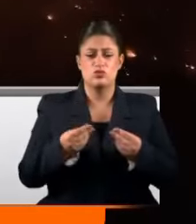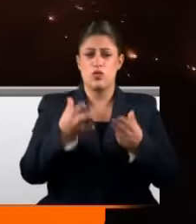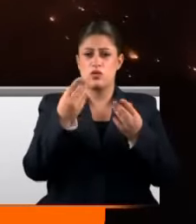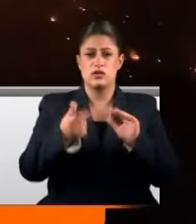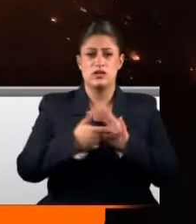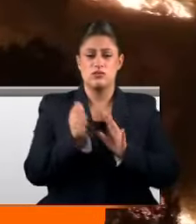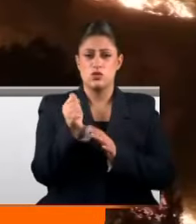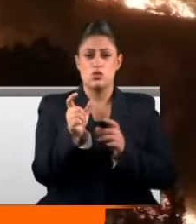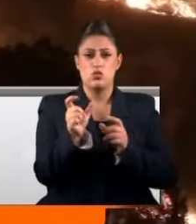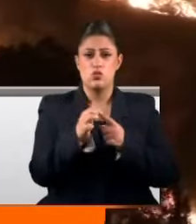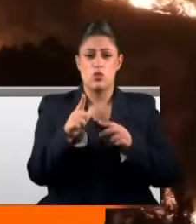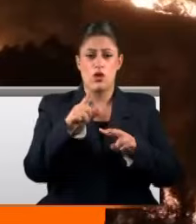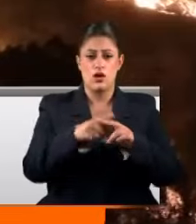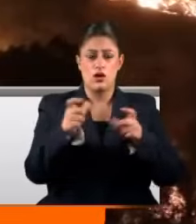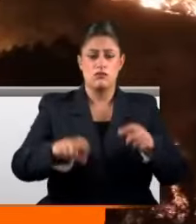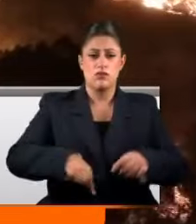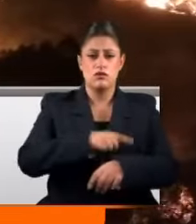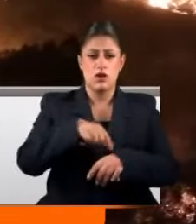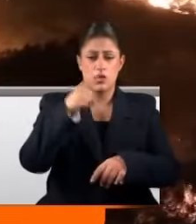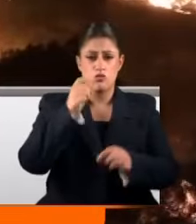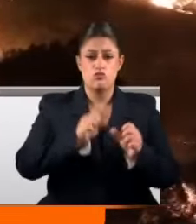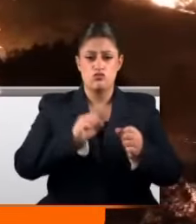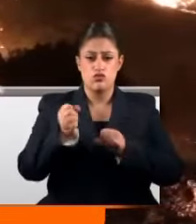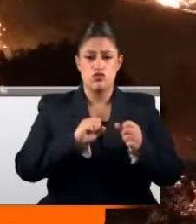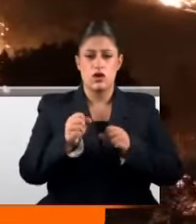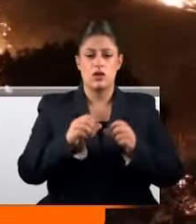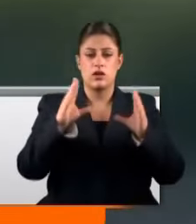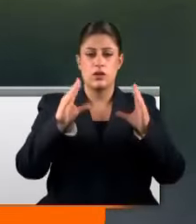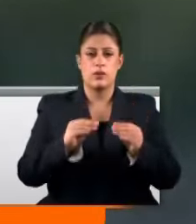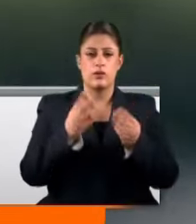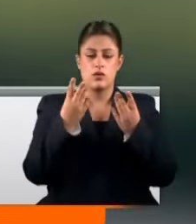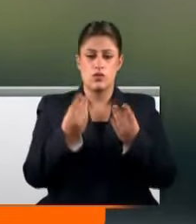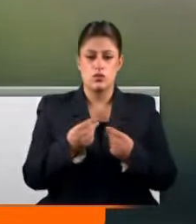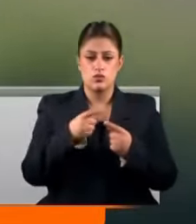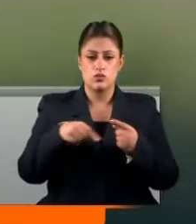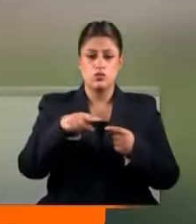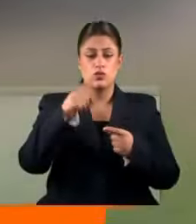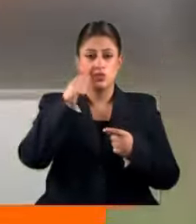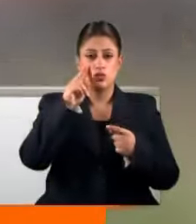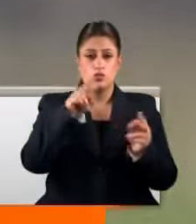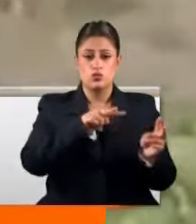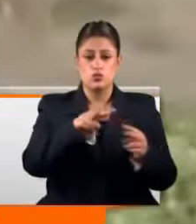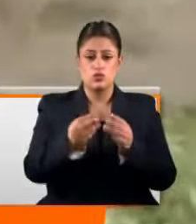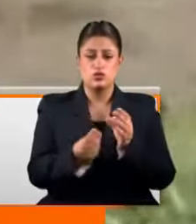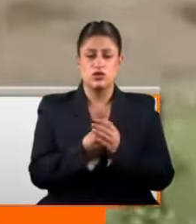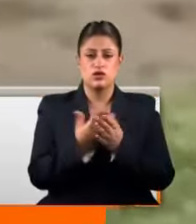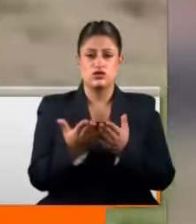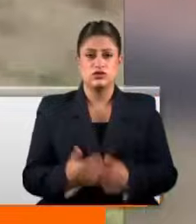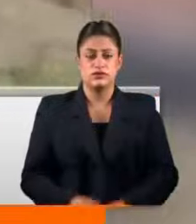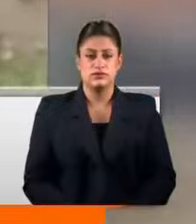Urla'daki yangınsa saatler süren mücadele sonunda söndürülmüştü. Ve o anlara dair görüntüler ortaya çıktı.